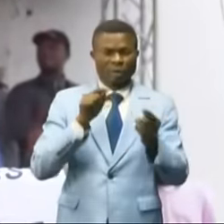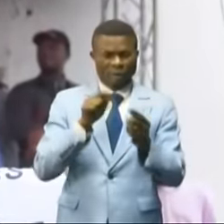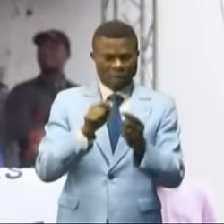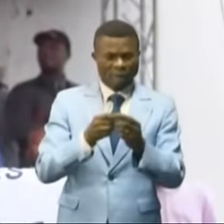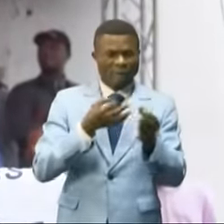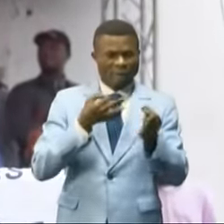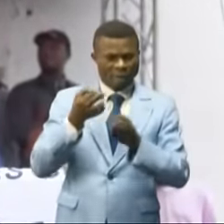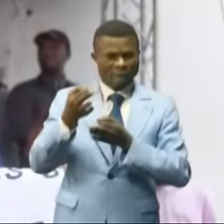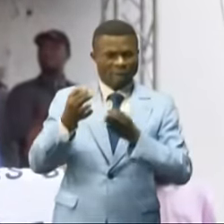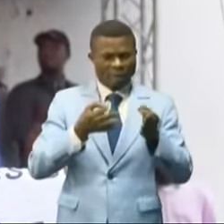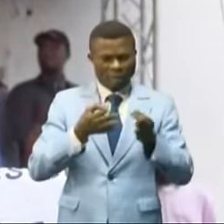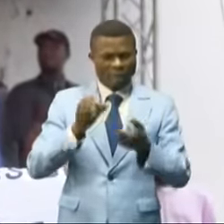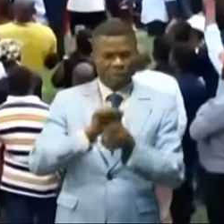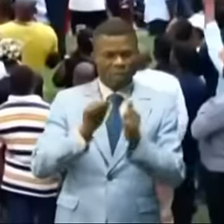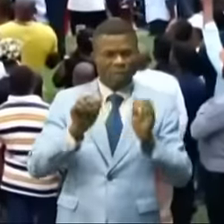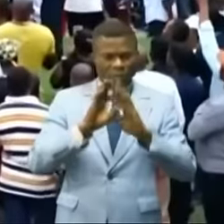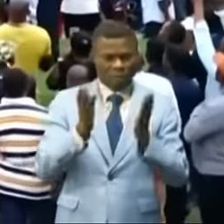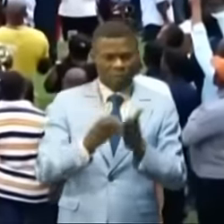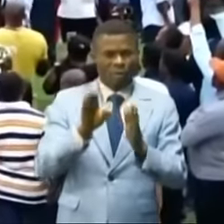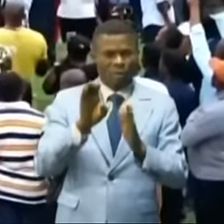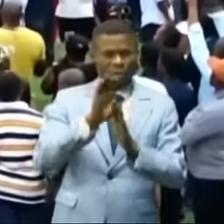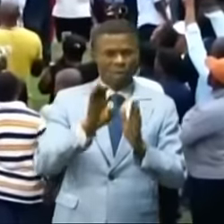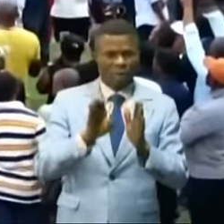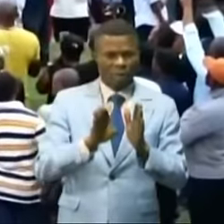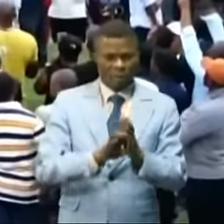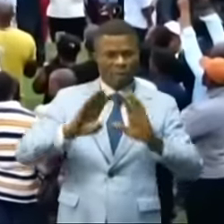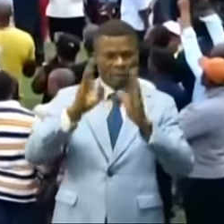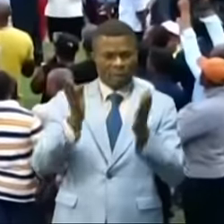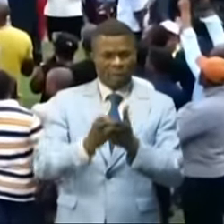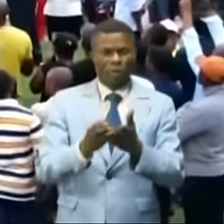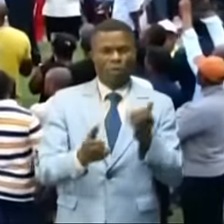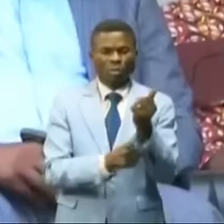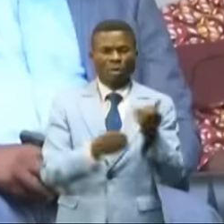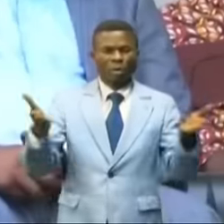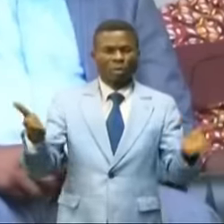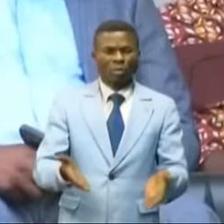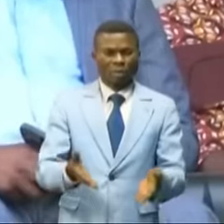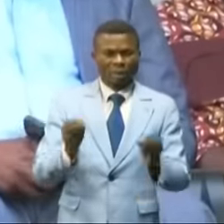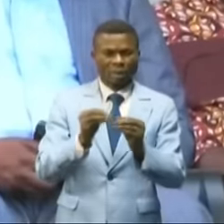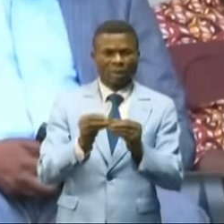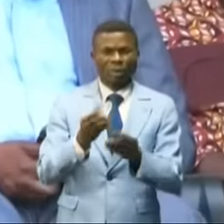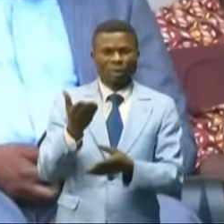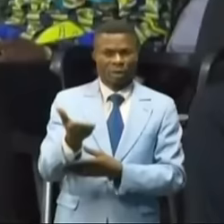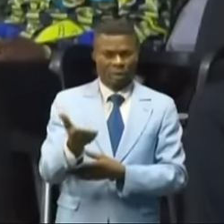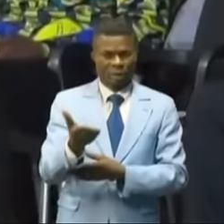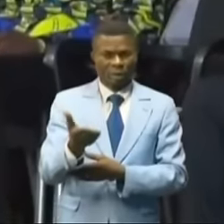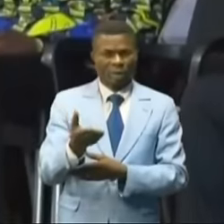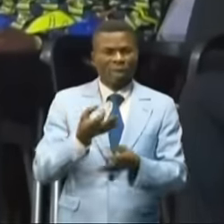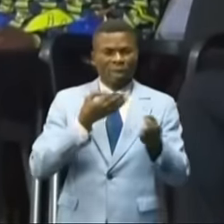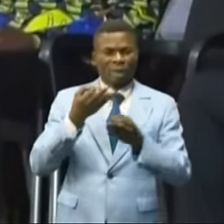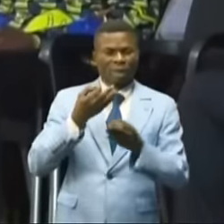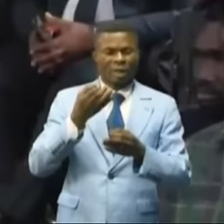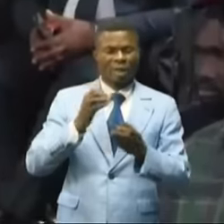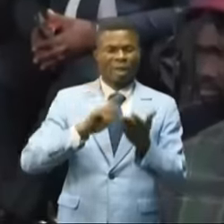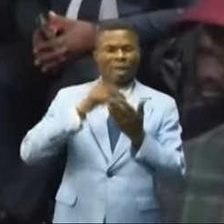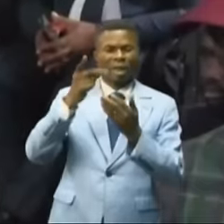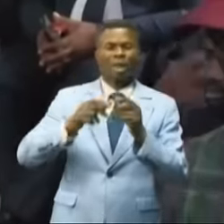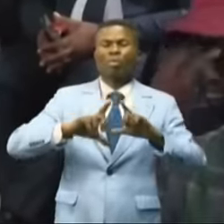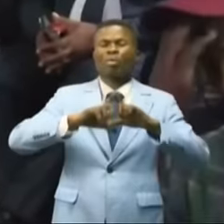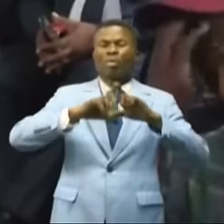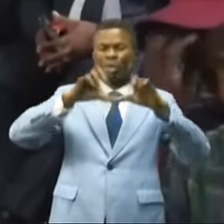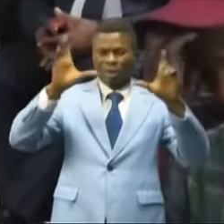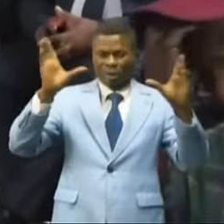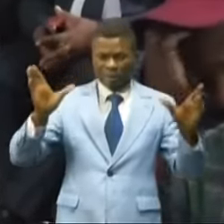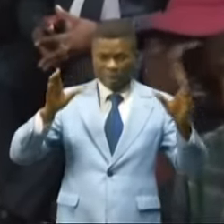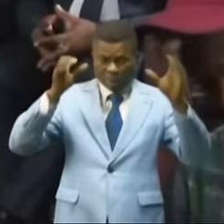faire la restitution à l'assistance des perpéties qui ont conduit au retrait du candidat du parti au poste du